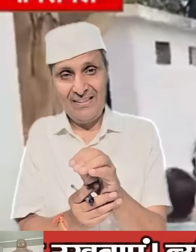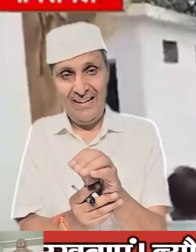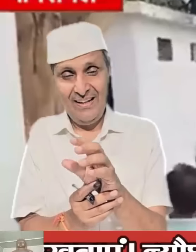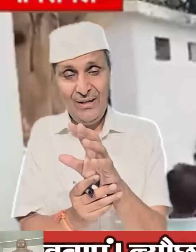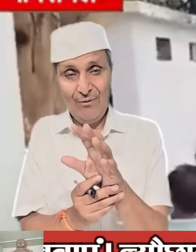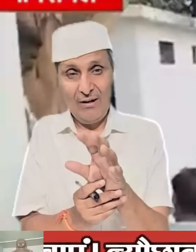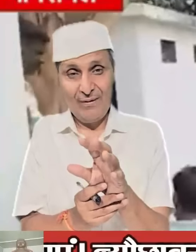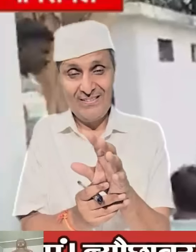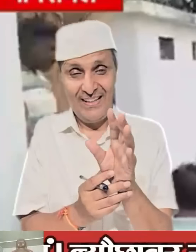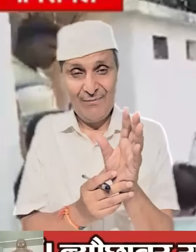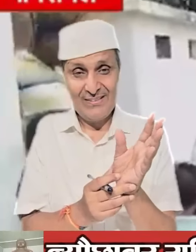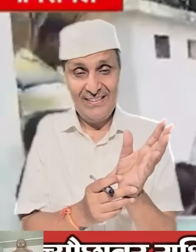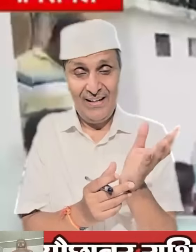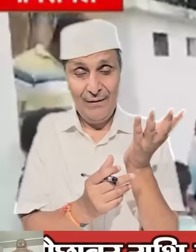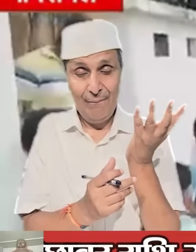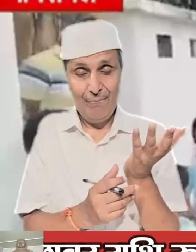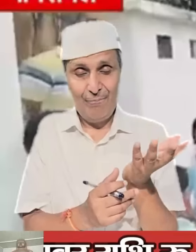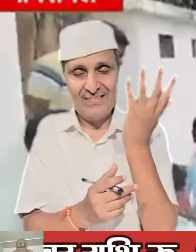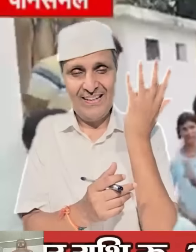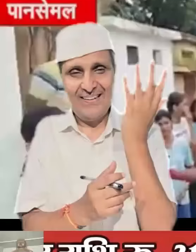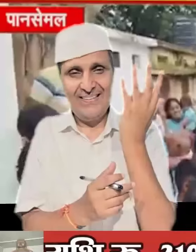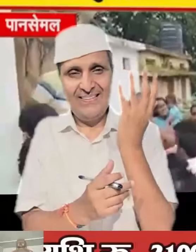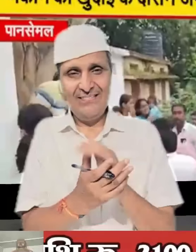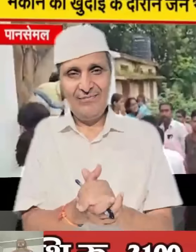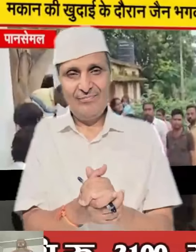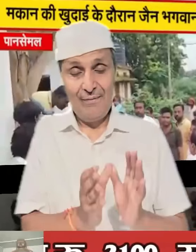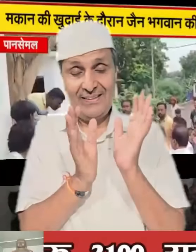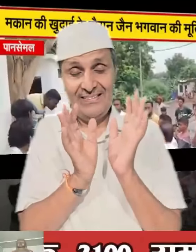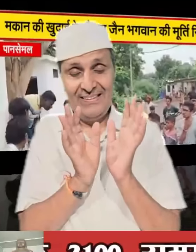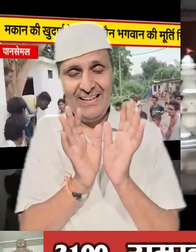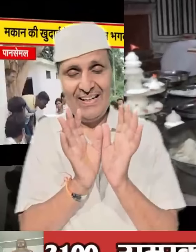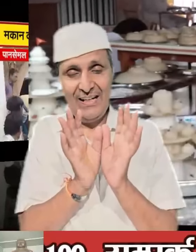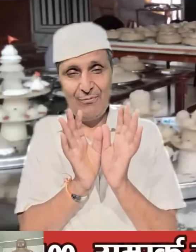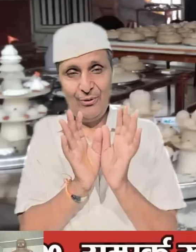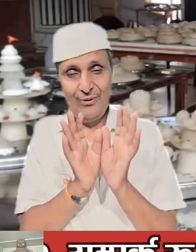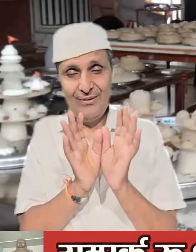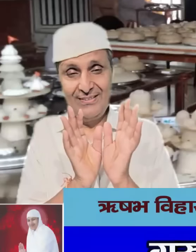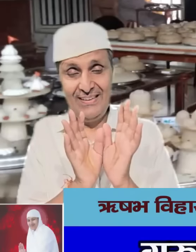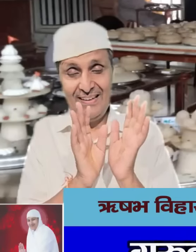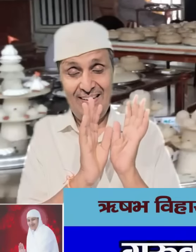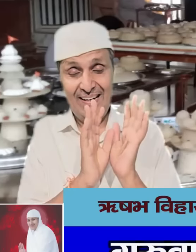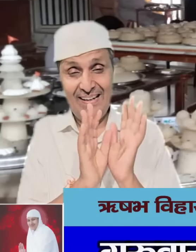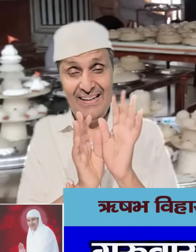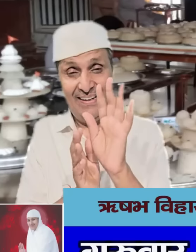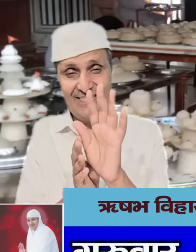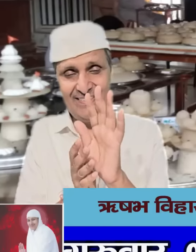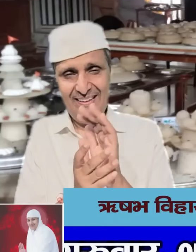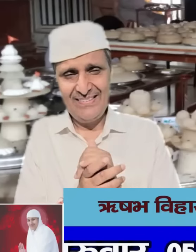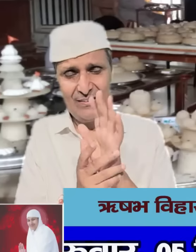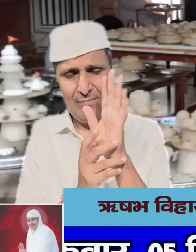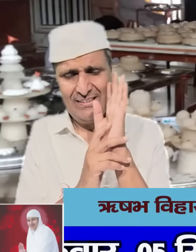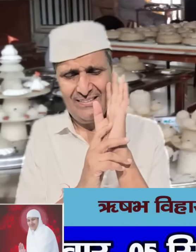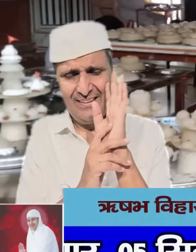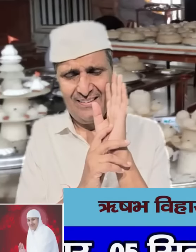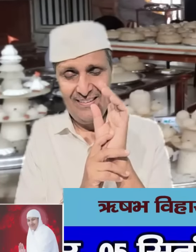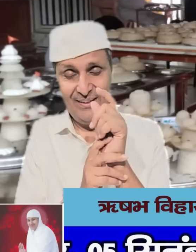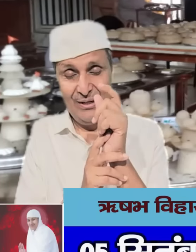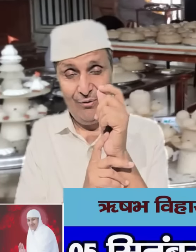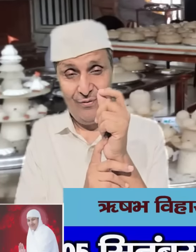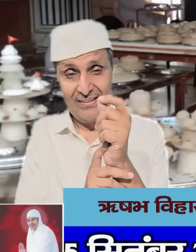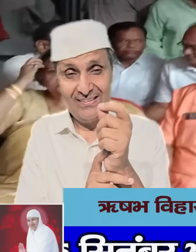नहीं मिलता है, वहां पर जैन बस्तियां बसा करती थी। अब ये दृश्य दिखा रहे हैं आपको सीधा नैनागिरी रेसंदगिरी से, समझ जानते